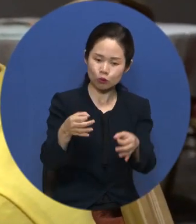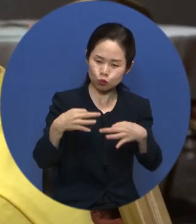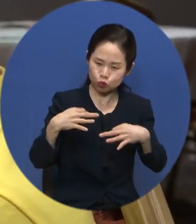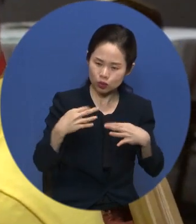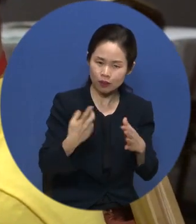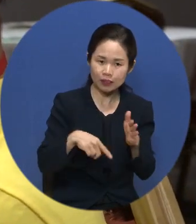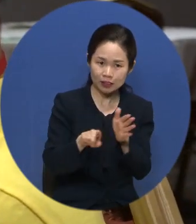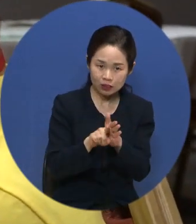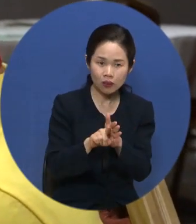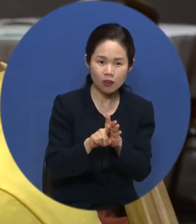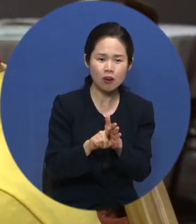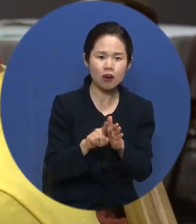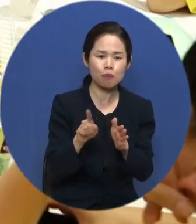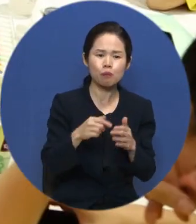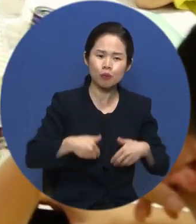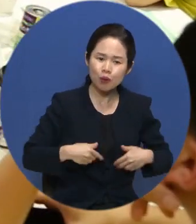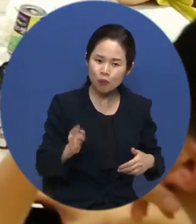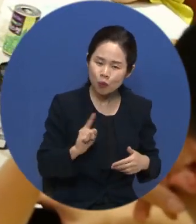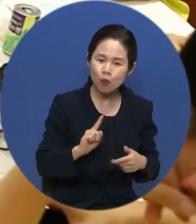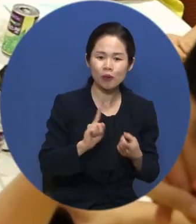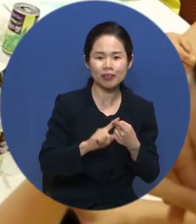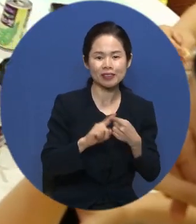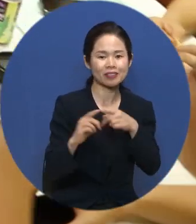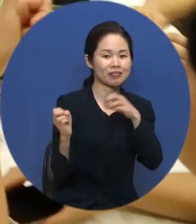이야기 나눠보는 시간인데요.